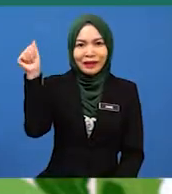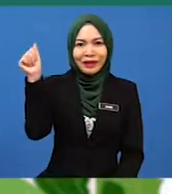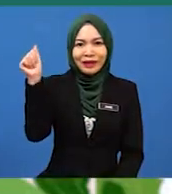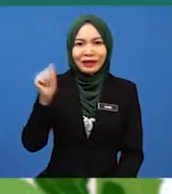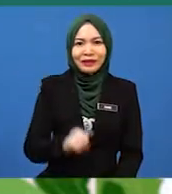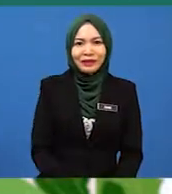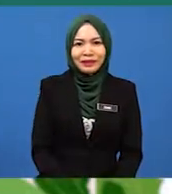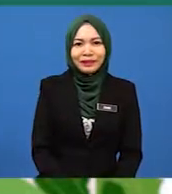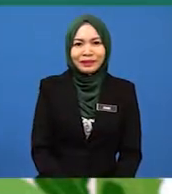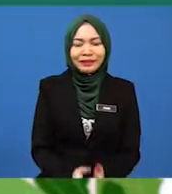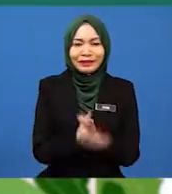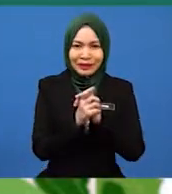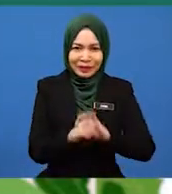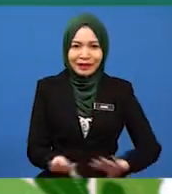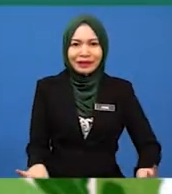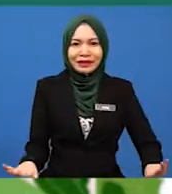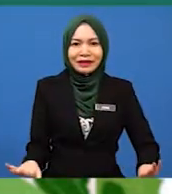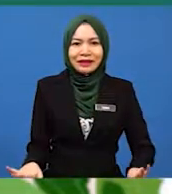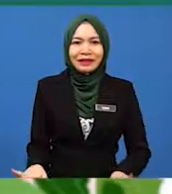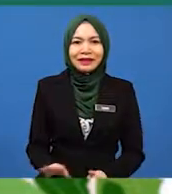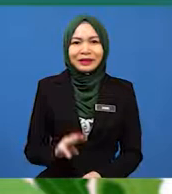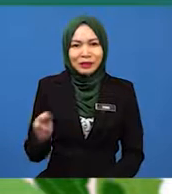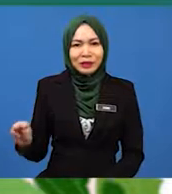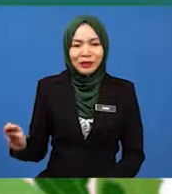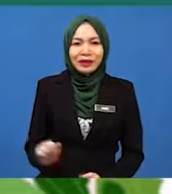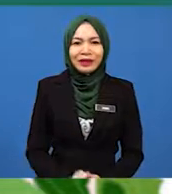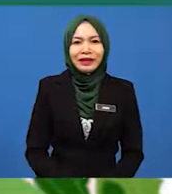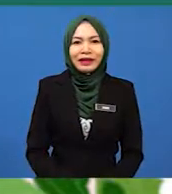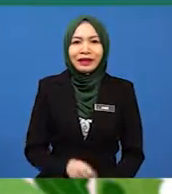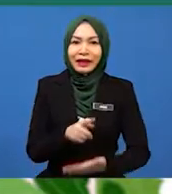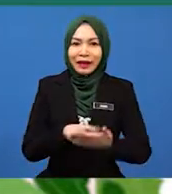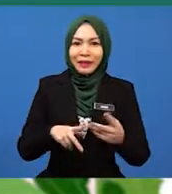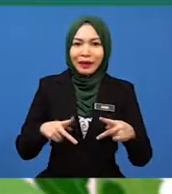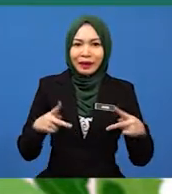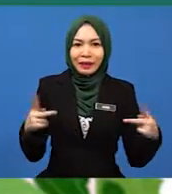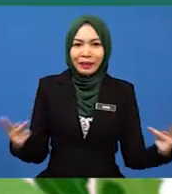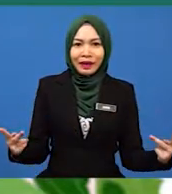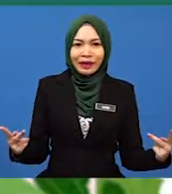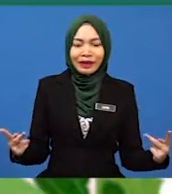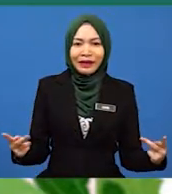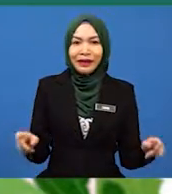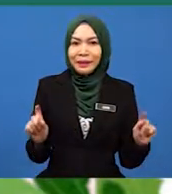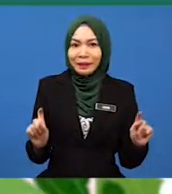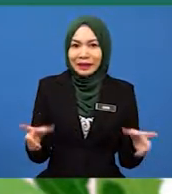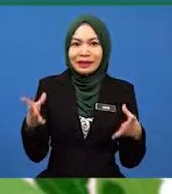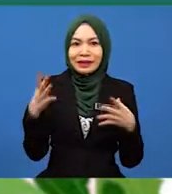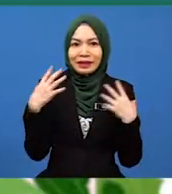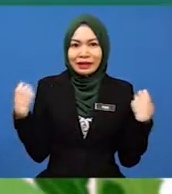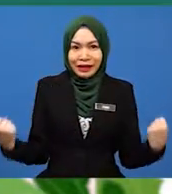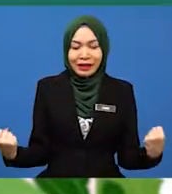Assalamualaikum. Selamat sejahtera murid-murid. Apa khabar? Mesti sihat